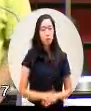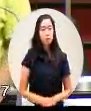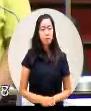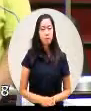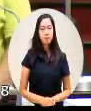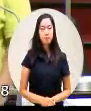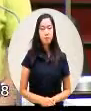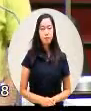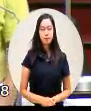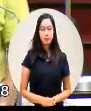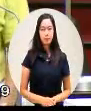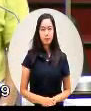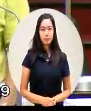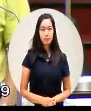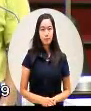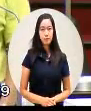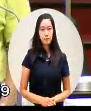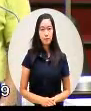请到了。